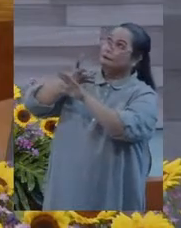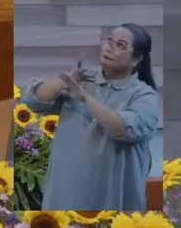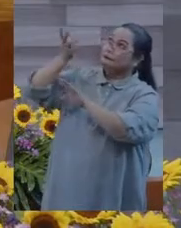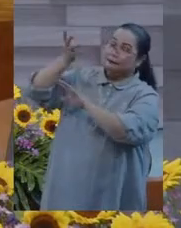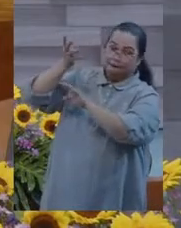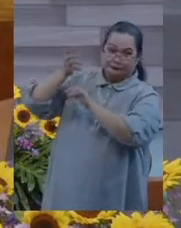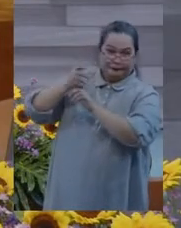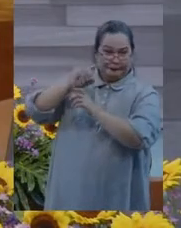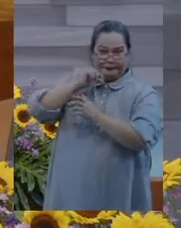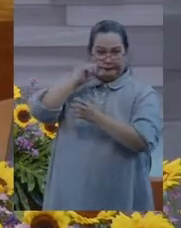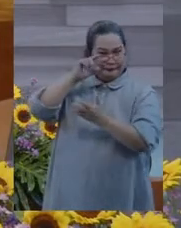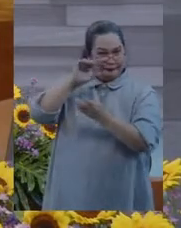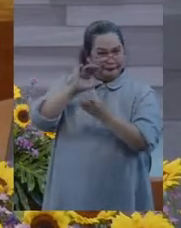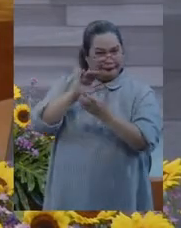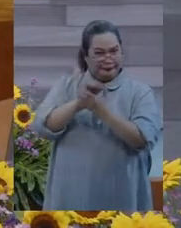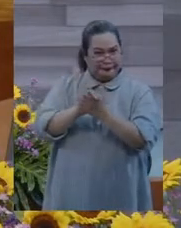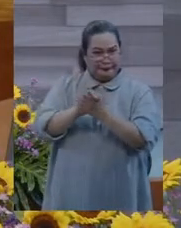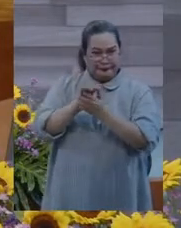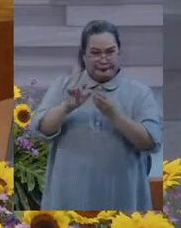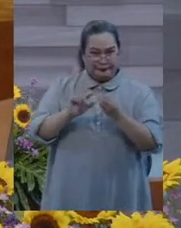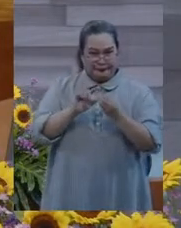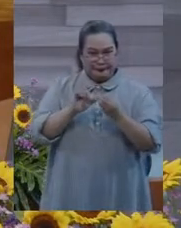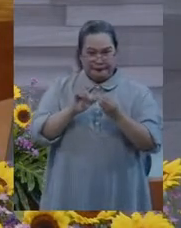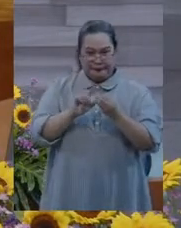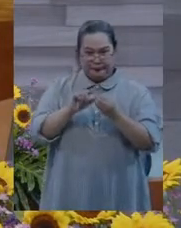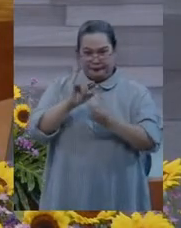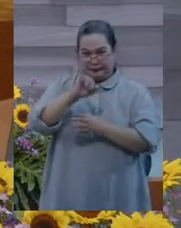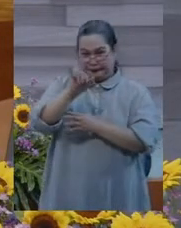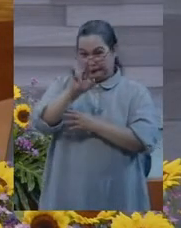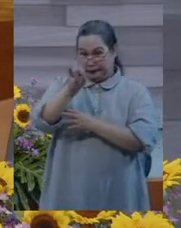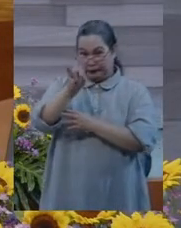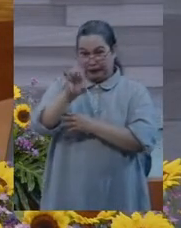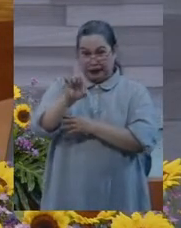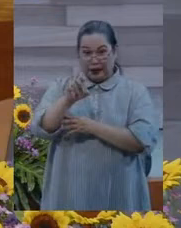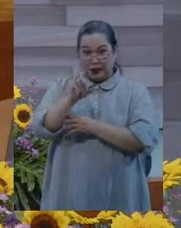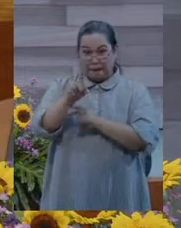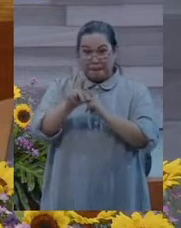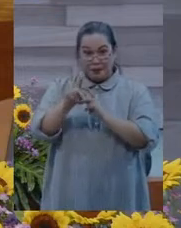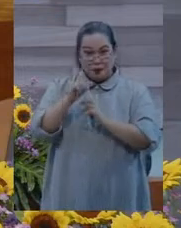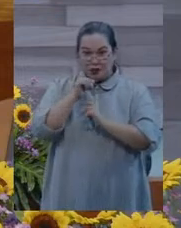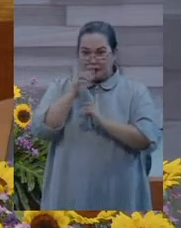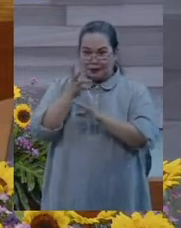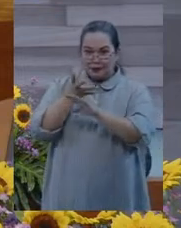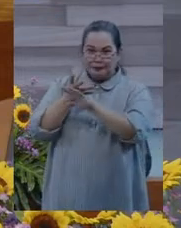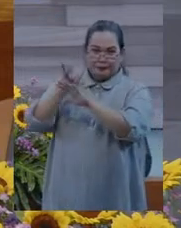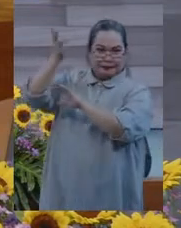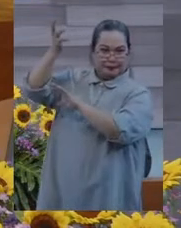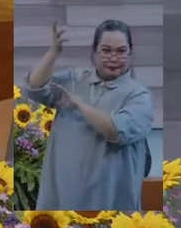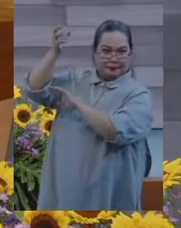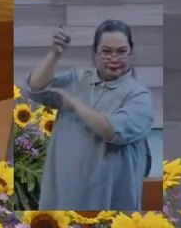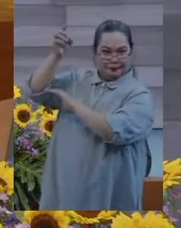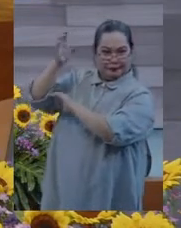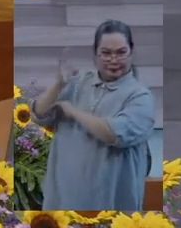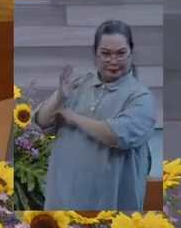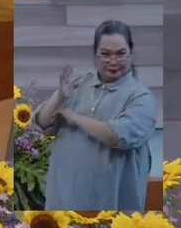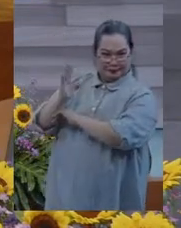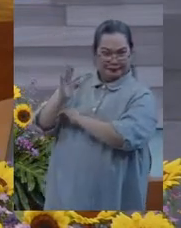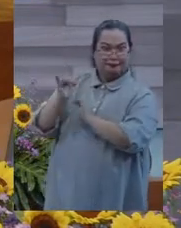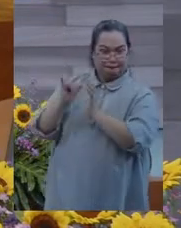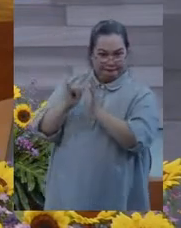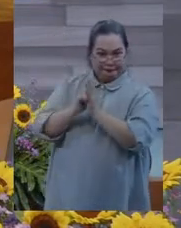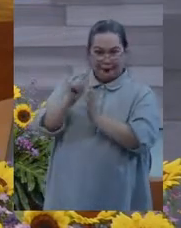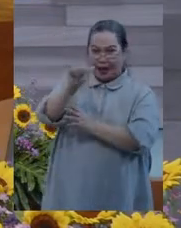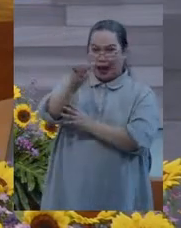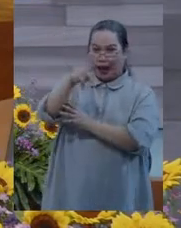to 16 ng maliit na aklat ng Jude na ating binasa kanina lang.